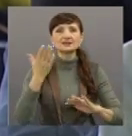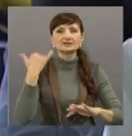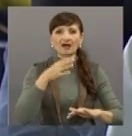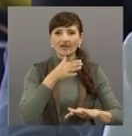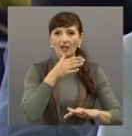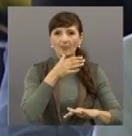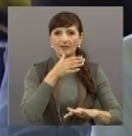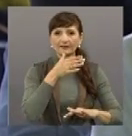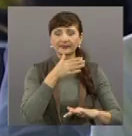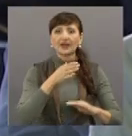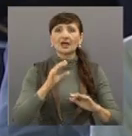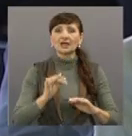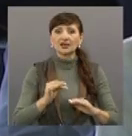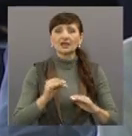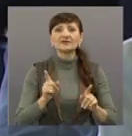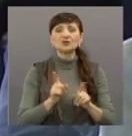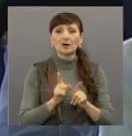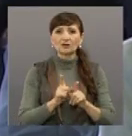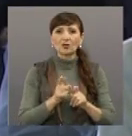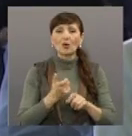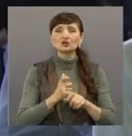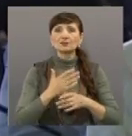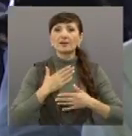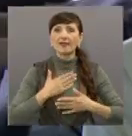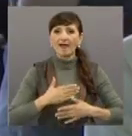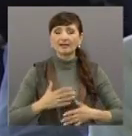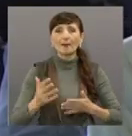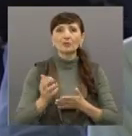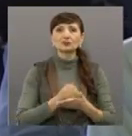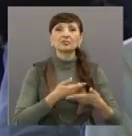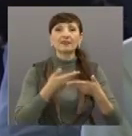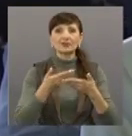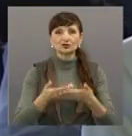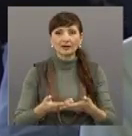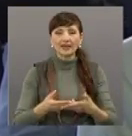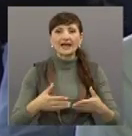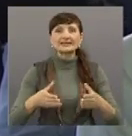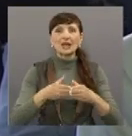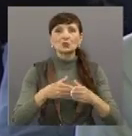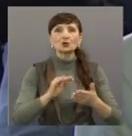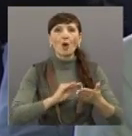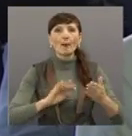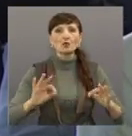время. И тем более очень приятно вот, получить приглашение из Союза композиторов Казахстана.